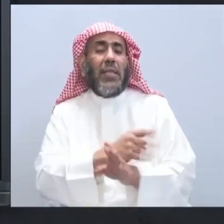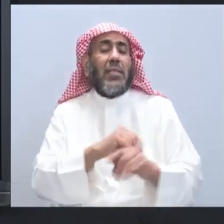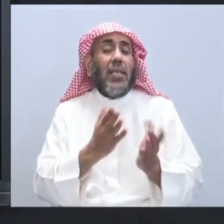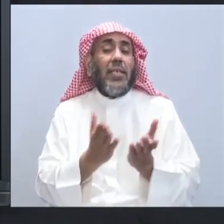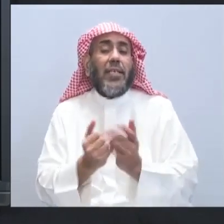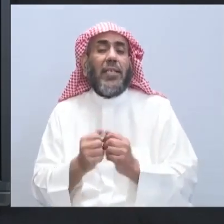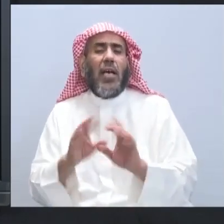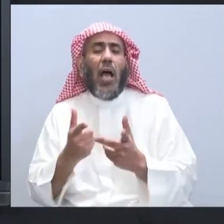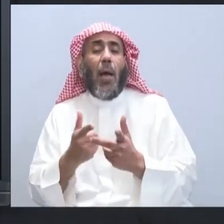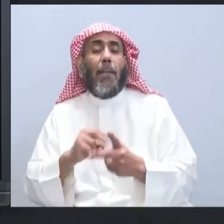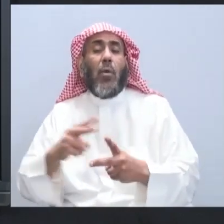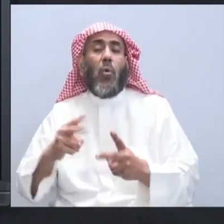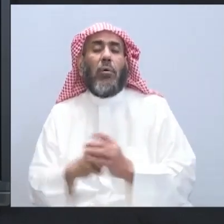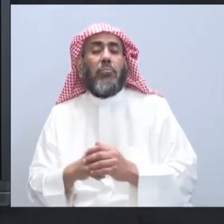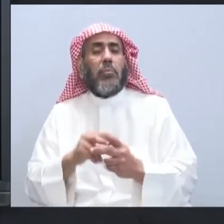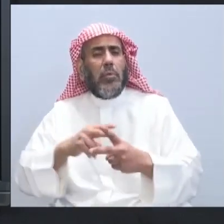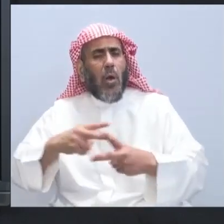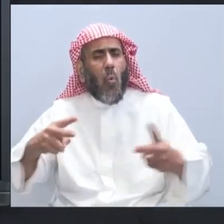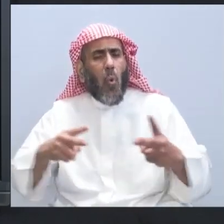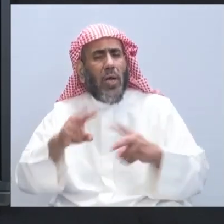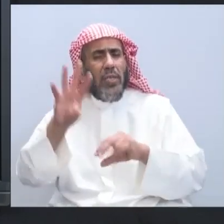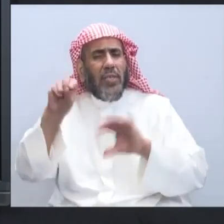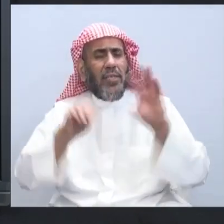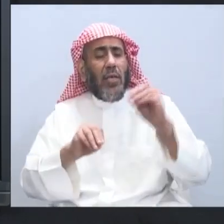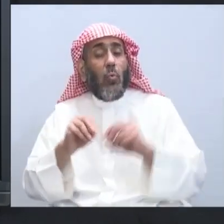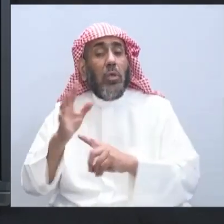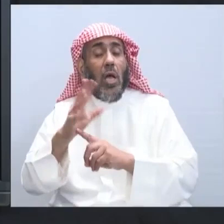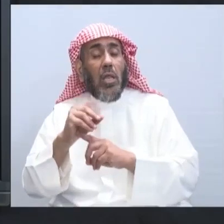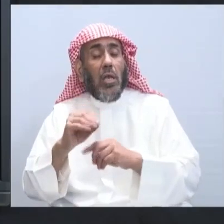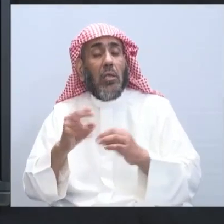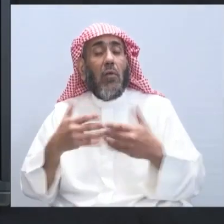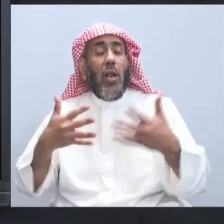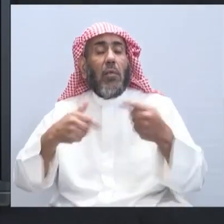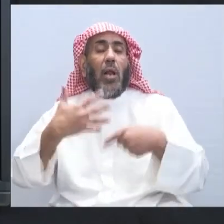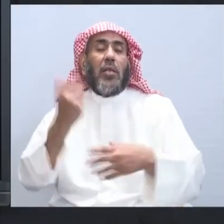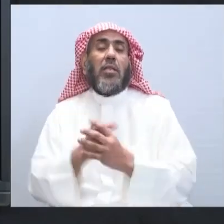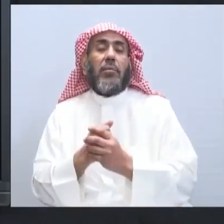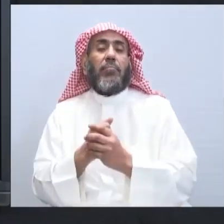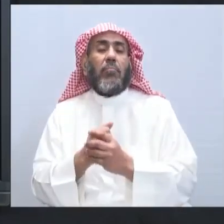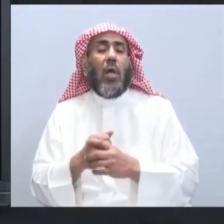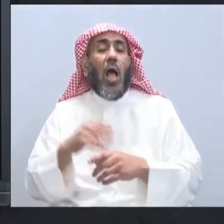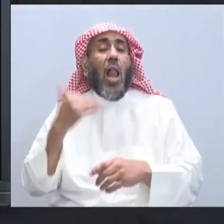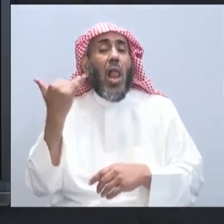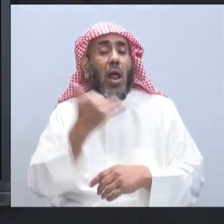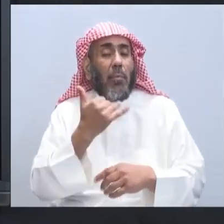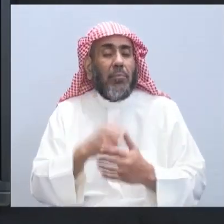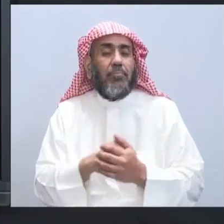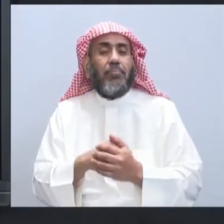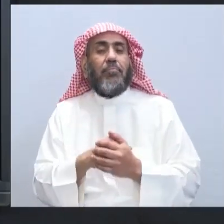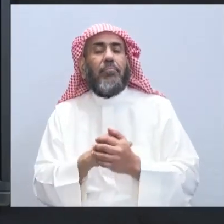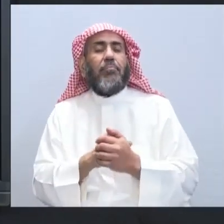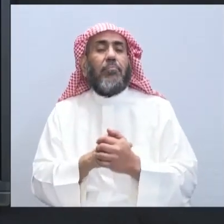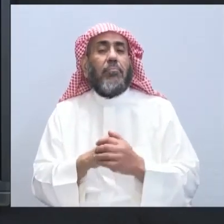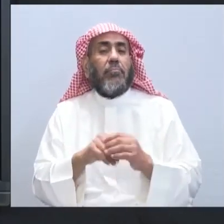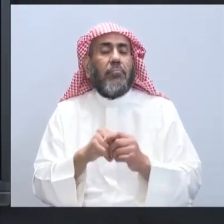ابرز ابرز انواعها طبعا تنوعت القصه ايضا وتاثرت الادب القصه في الادب الحديث العربي كذلك